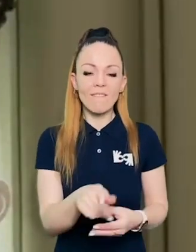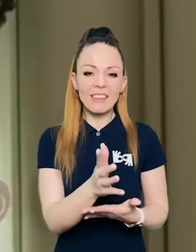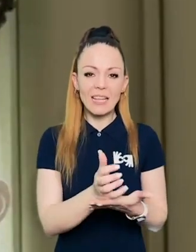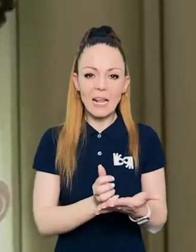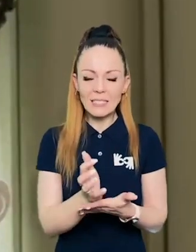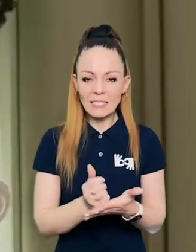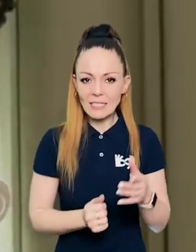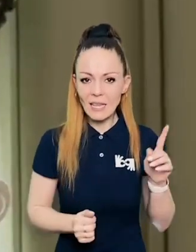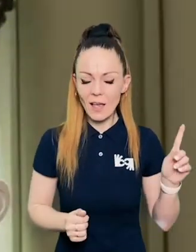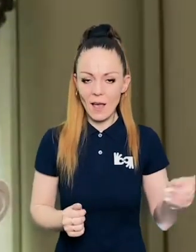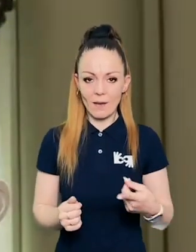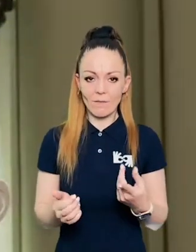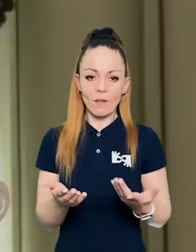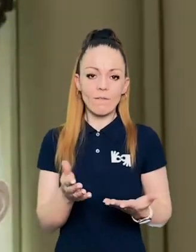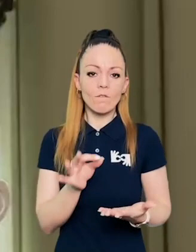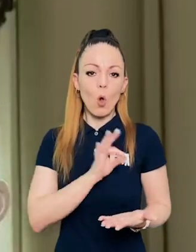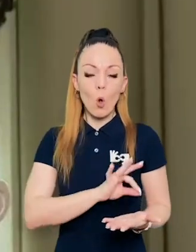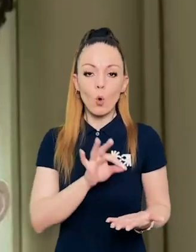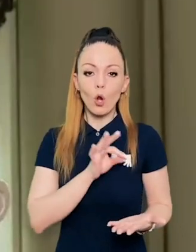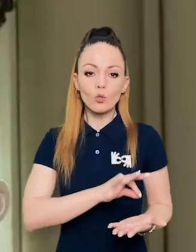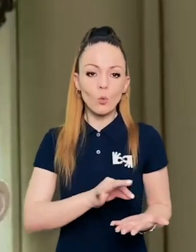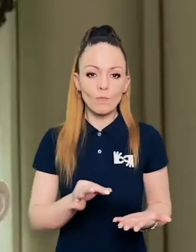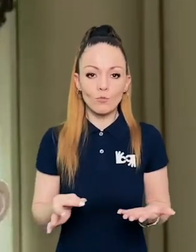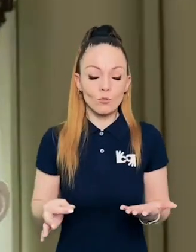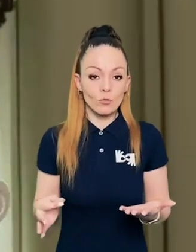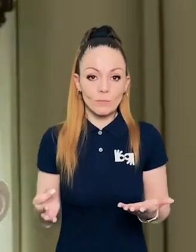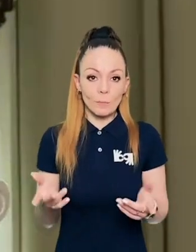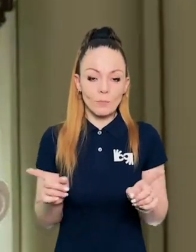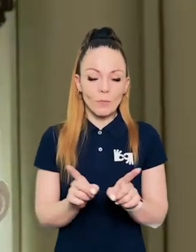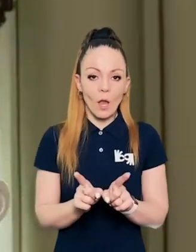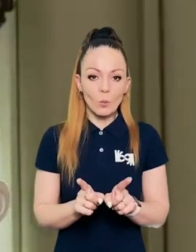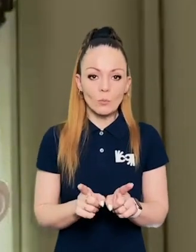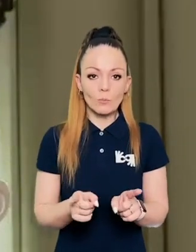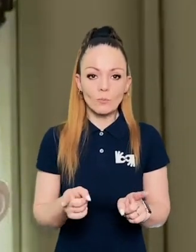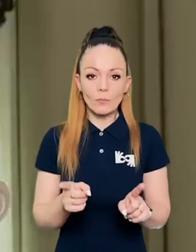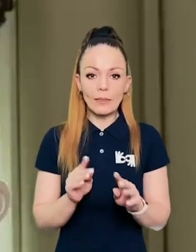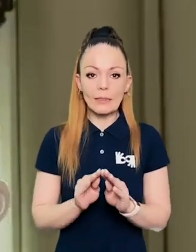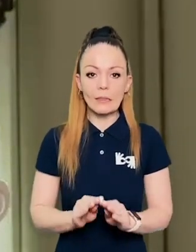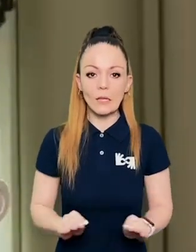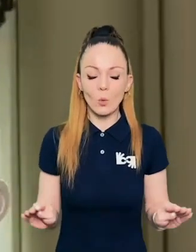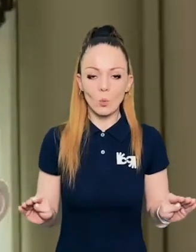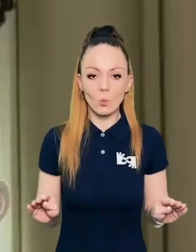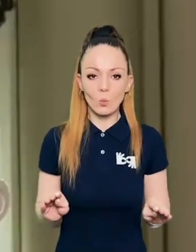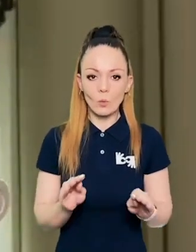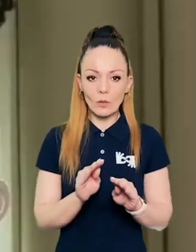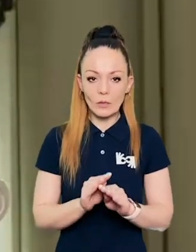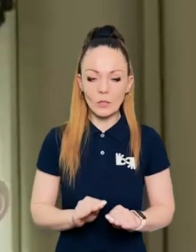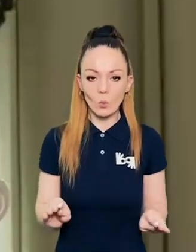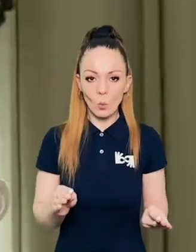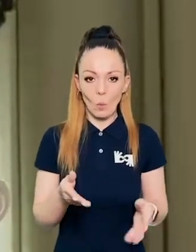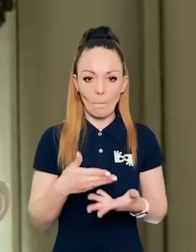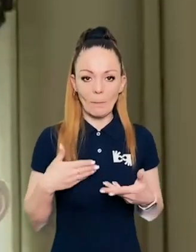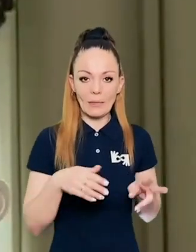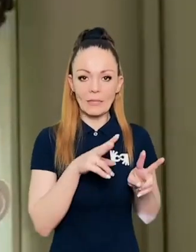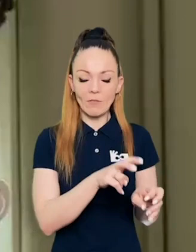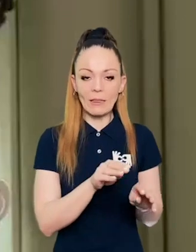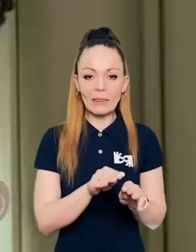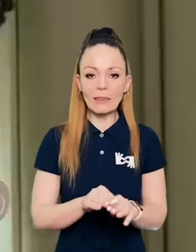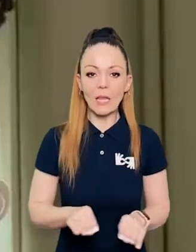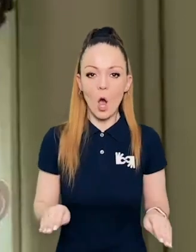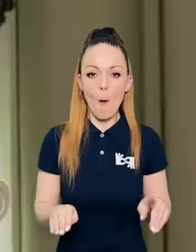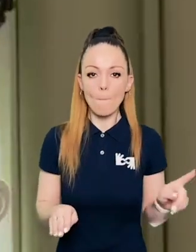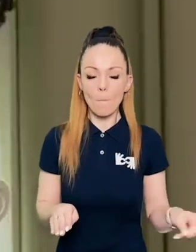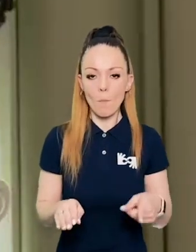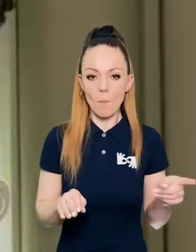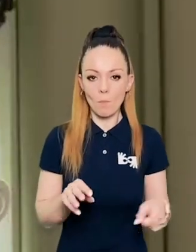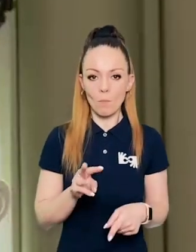все, використовуючи навіть резерви, використовуючи таку, знаєте, тиху,